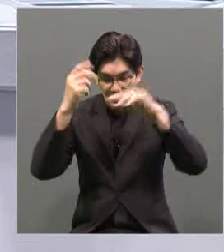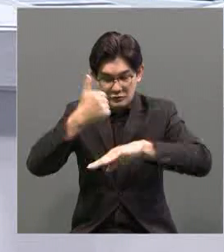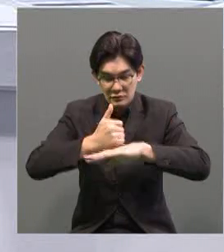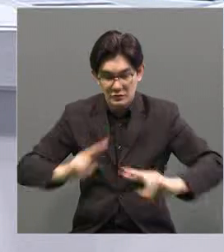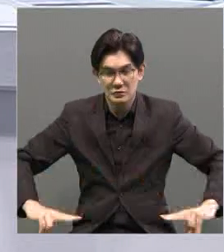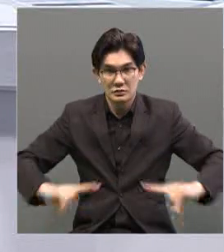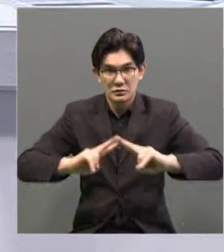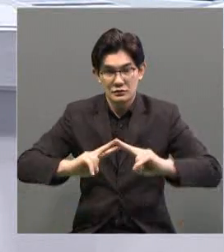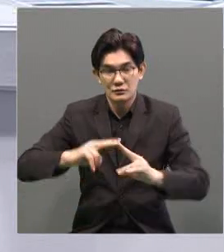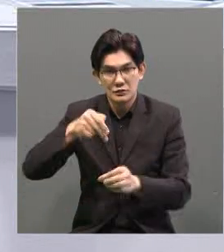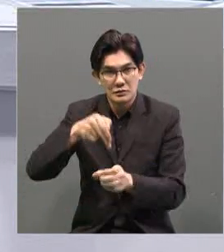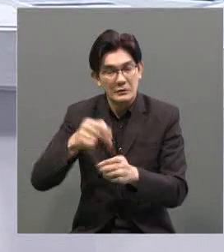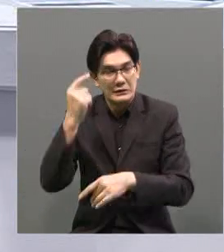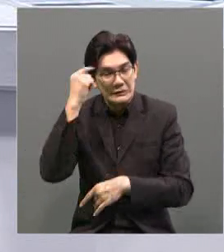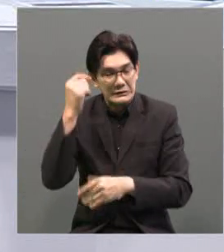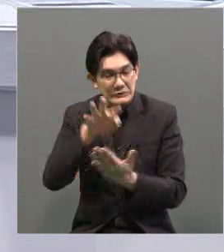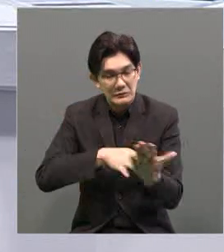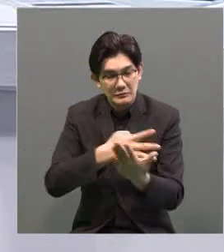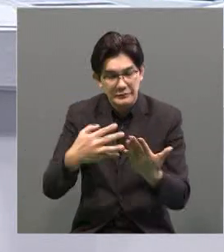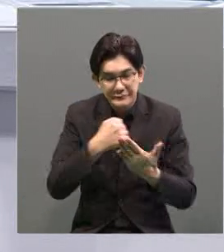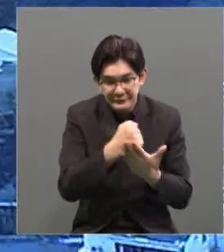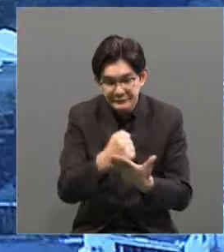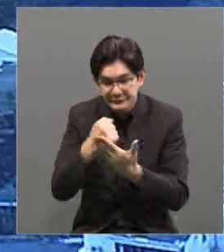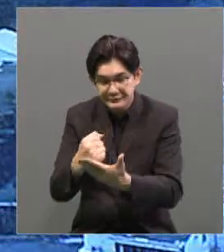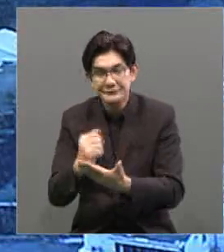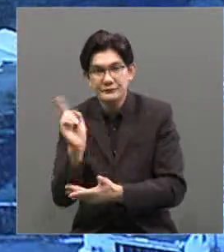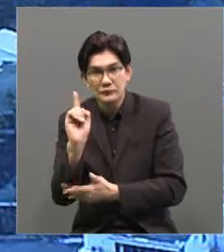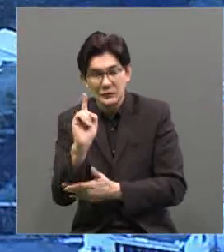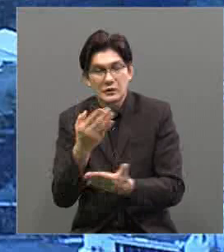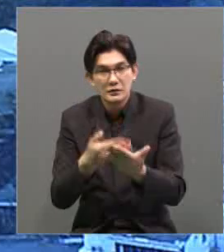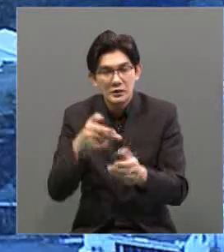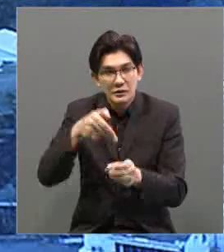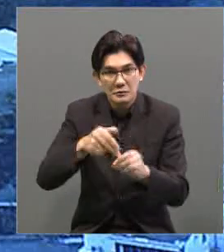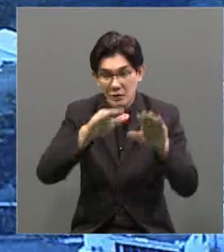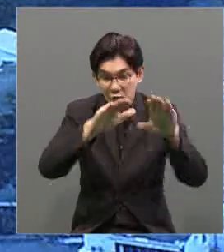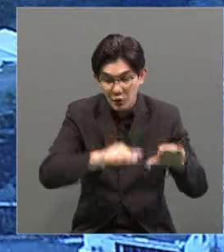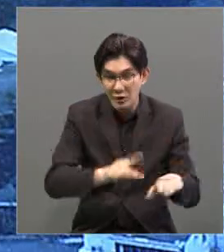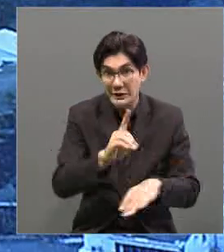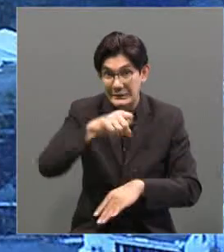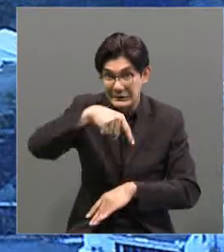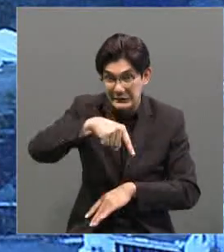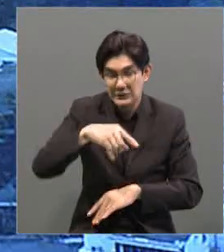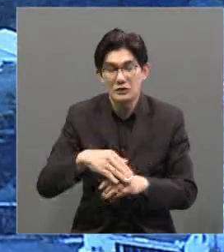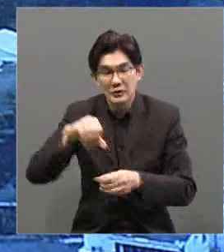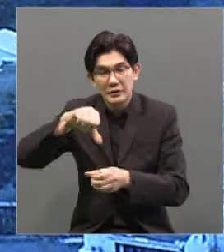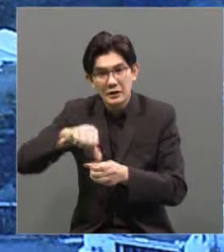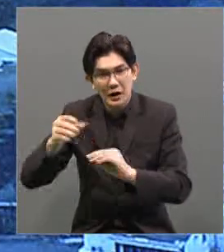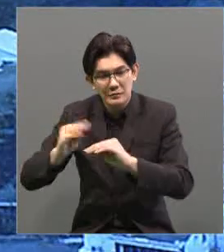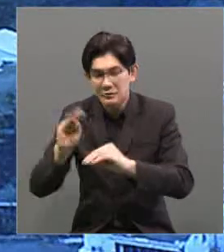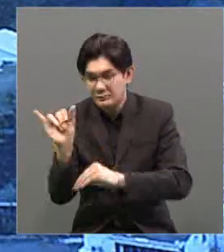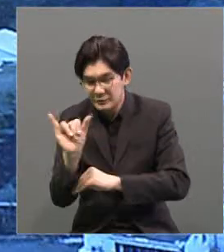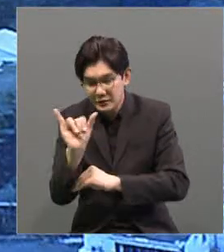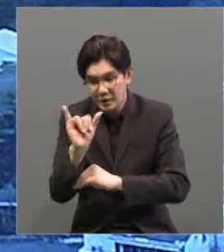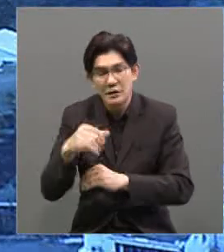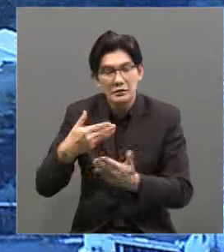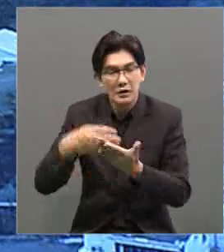รวงพลังงานนะคะย้ำถึงมาตรการช่วยเหลือไม่ว่าจะเป็นทั้งการปรับลดราคาน้ำมันดีเซลตรึงราคาก๊าซหุงต้มรวมไปถึ